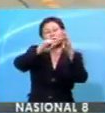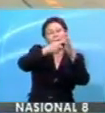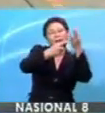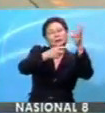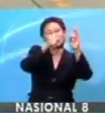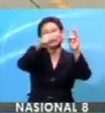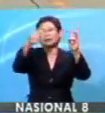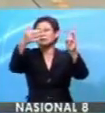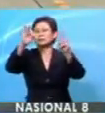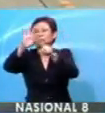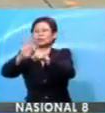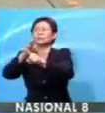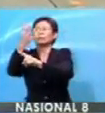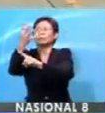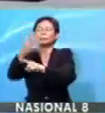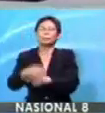hingga